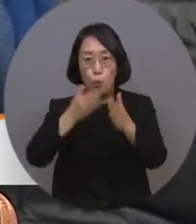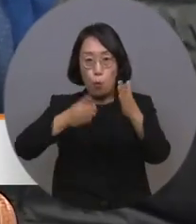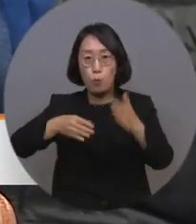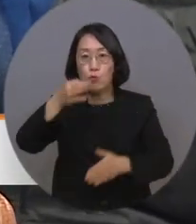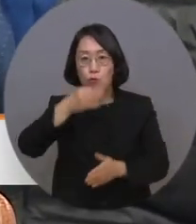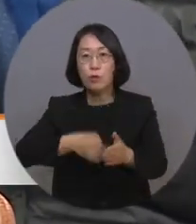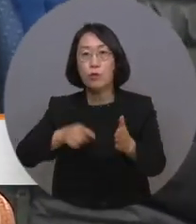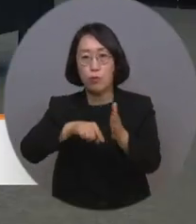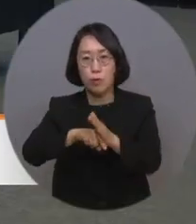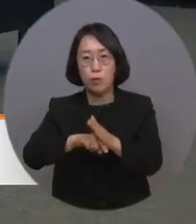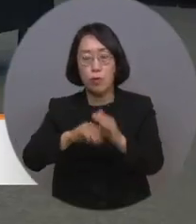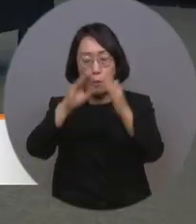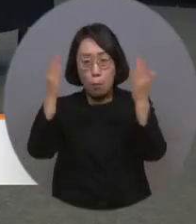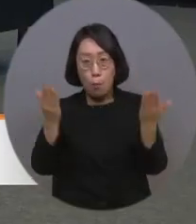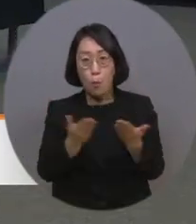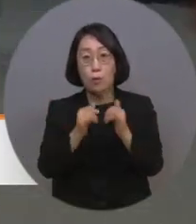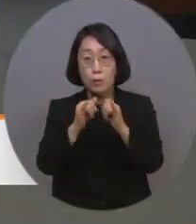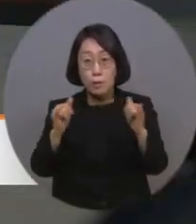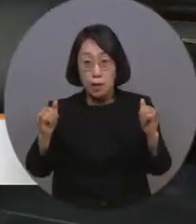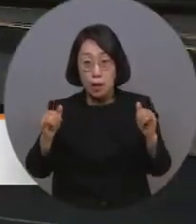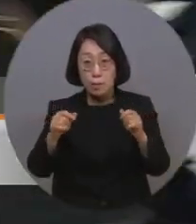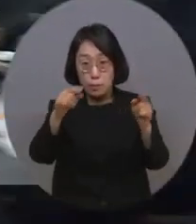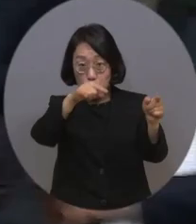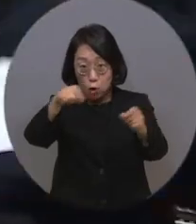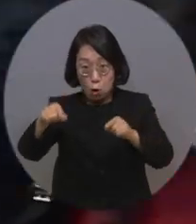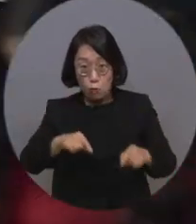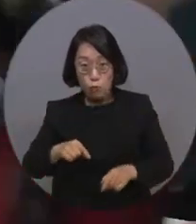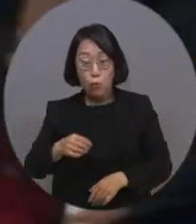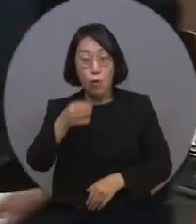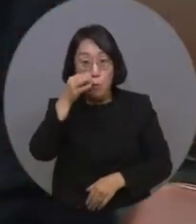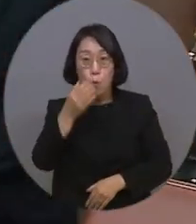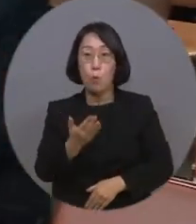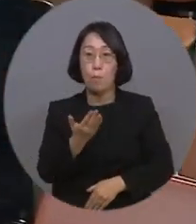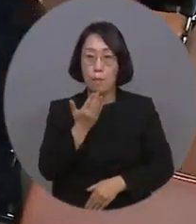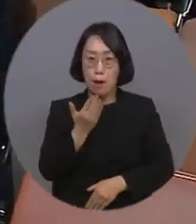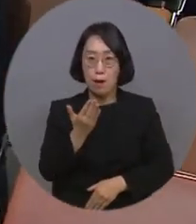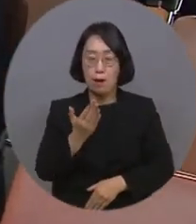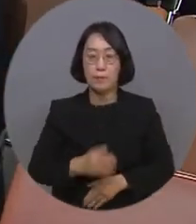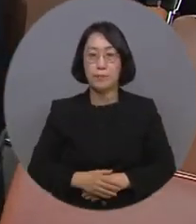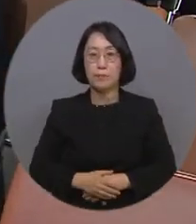역할을 하는 장애인 복지 채널로 인정받아 전국에 의무 전송되고 있습니다.